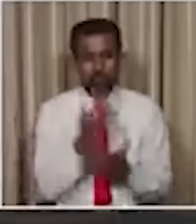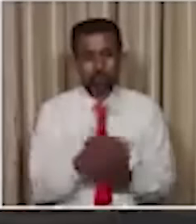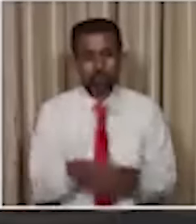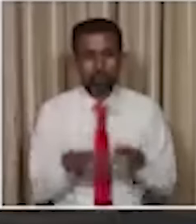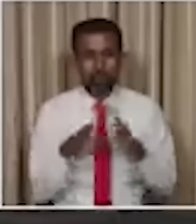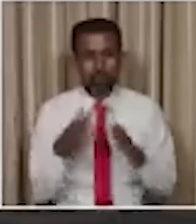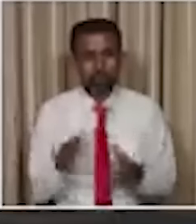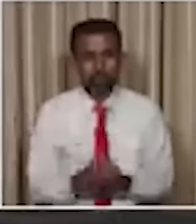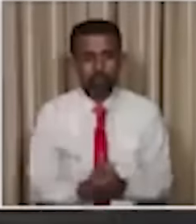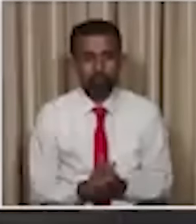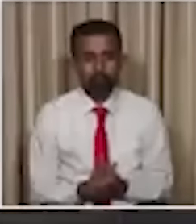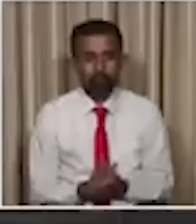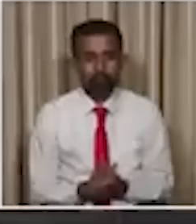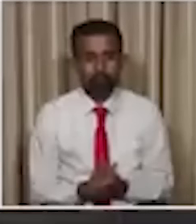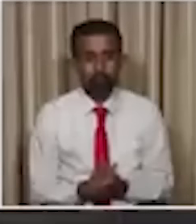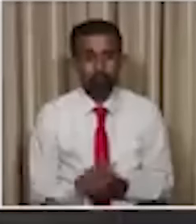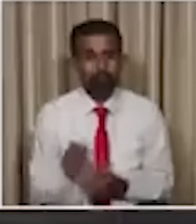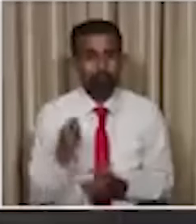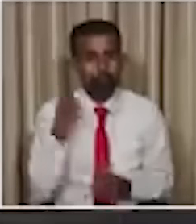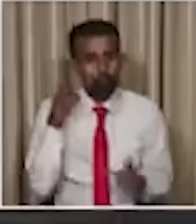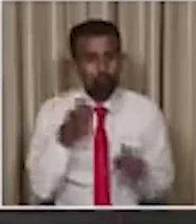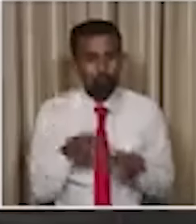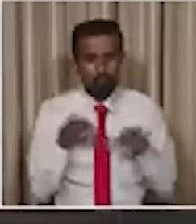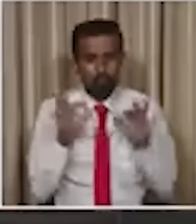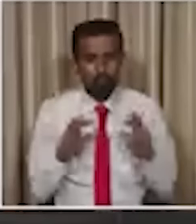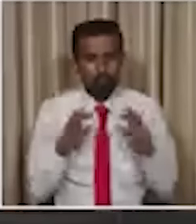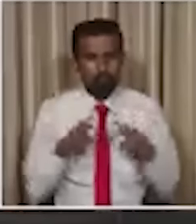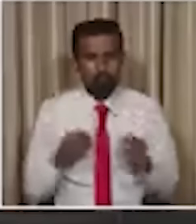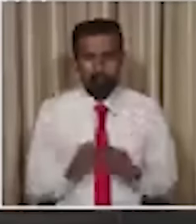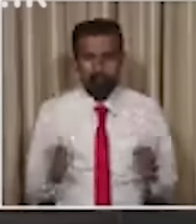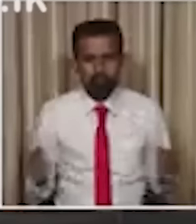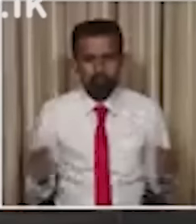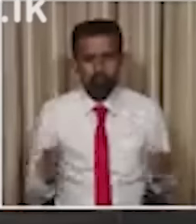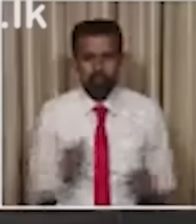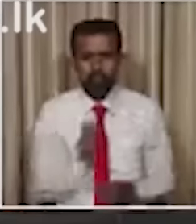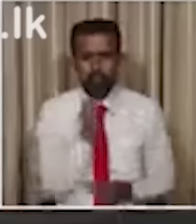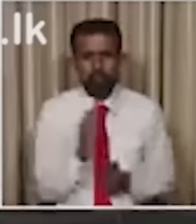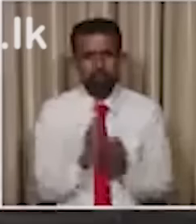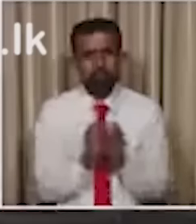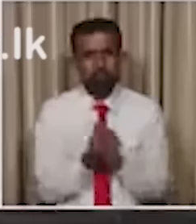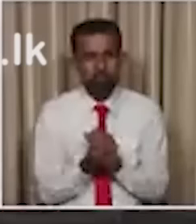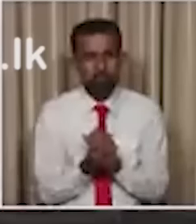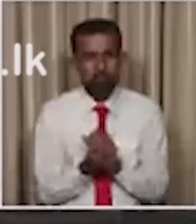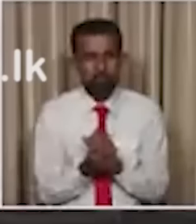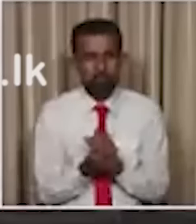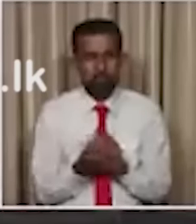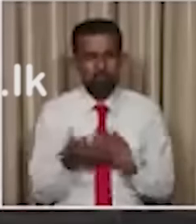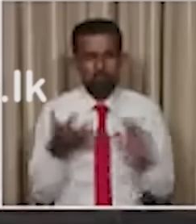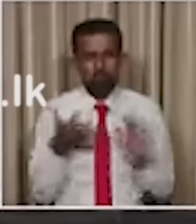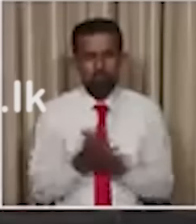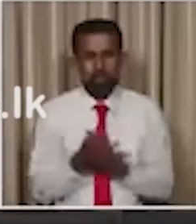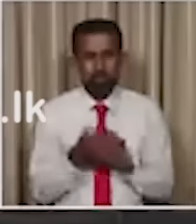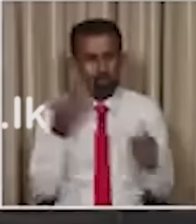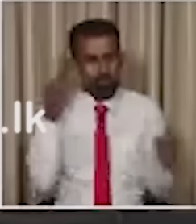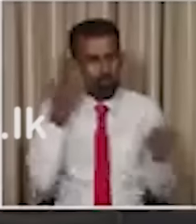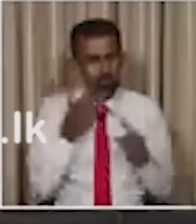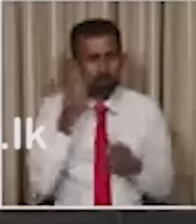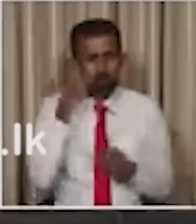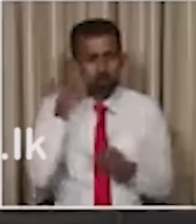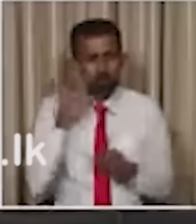ඇත. මෙසේ තිබියදී මේ පිළිබඳ නිසි අධ්‍යයනයකින් තොරව සත්‍ය විකෘති කර පටු අරමුණු අපේක්ෂාවෙන්